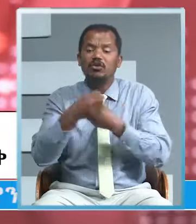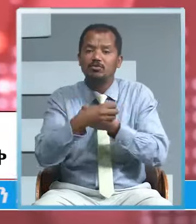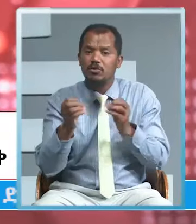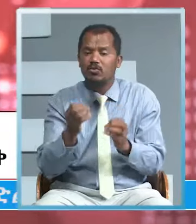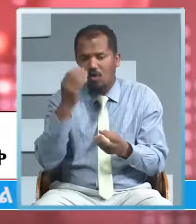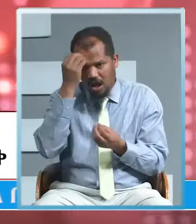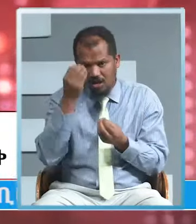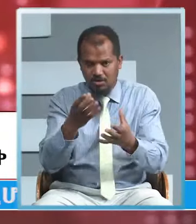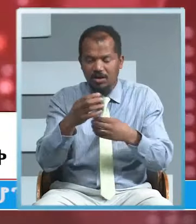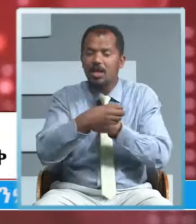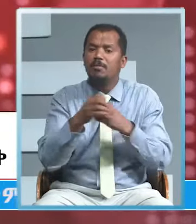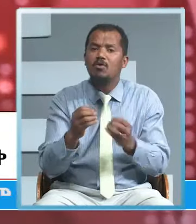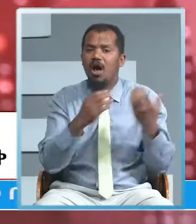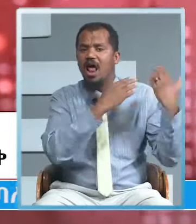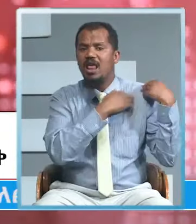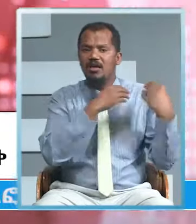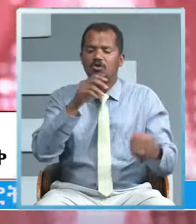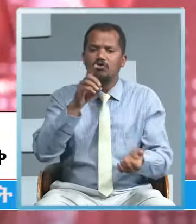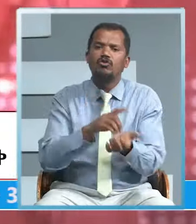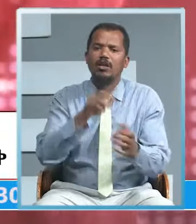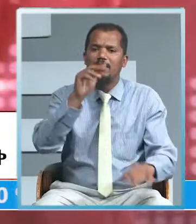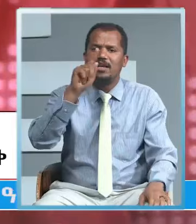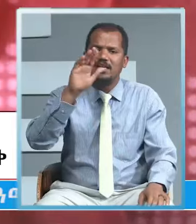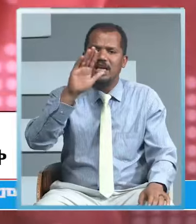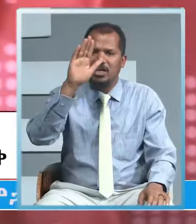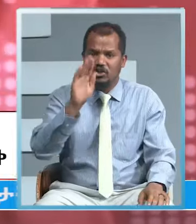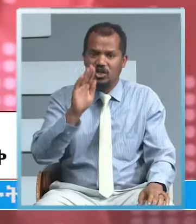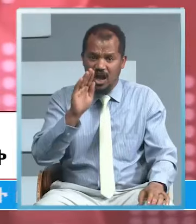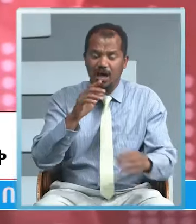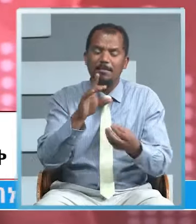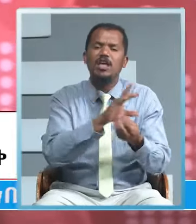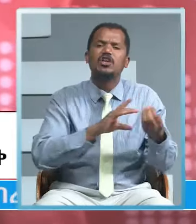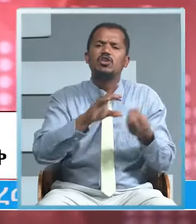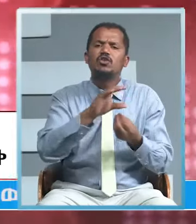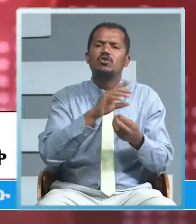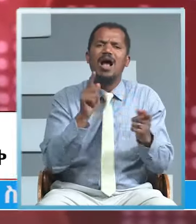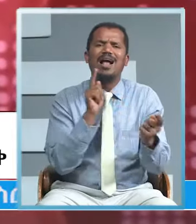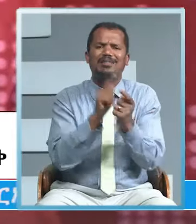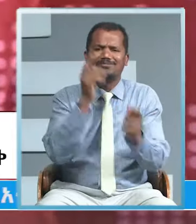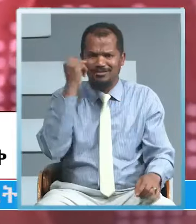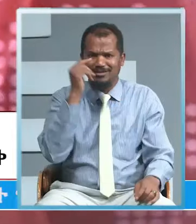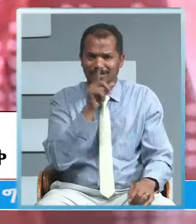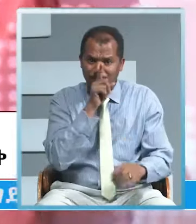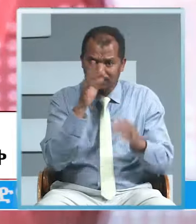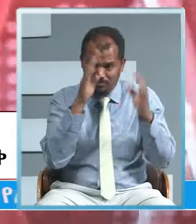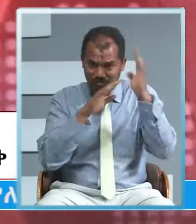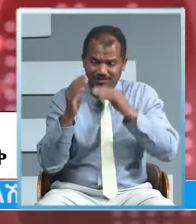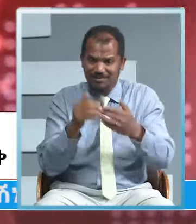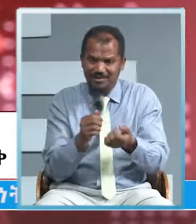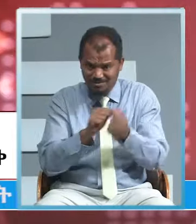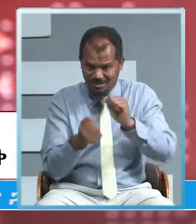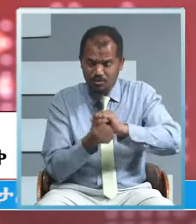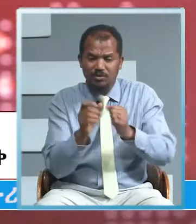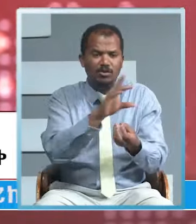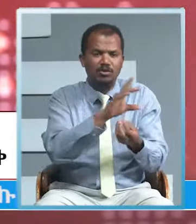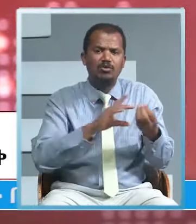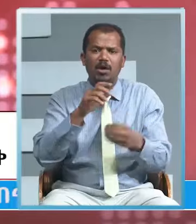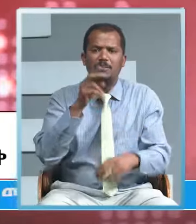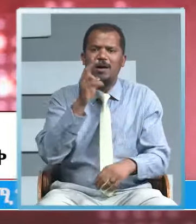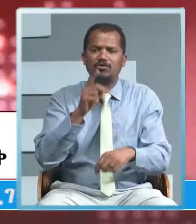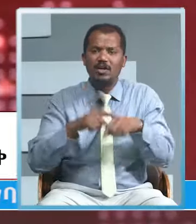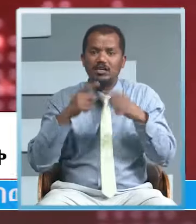አስታወቀ። የቢሮ ኃላፊ ዶክተር መንገሻ ፈንታው እንደገለጹት በክልሉ አጋጥሞ የነበረውን የጸጥታ ችግር ለመቀልበስ ክልሉ